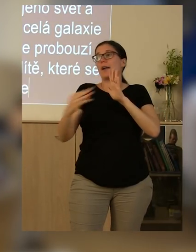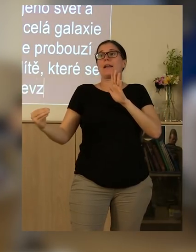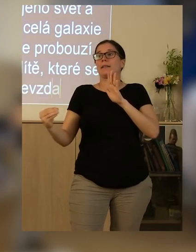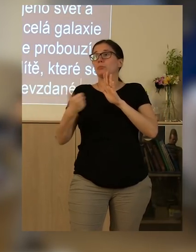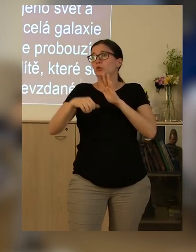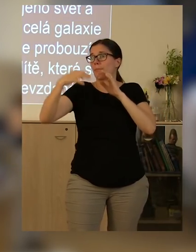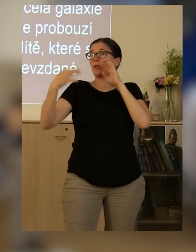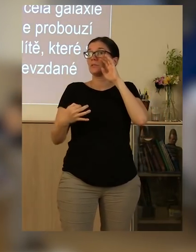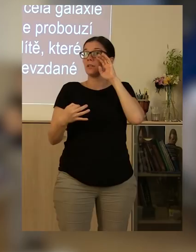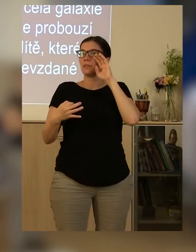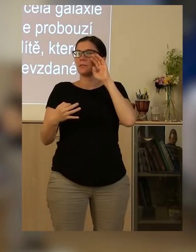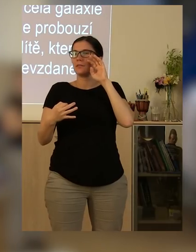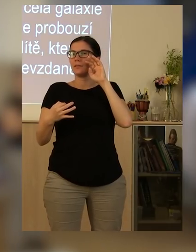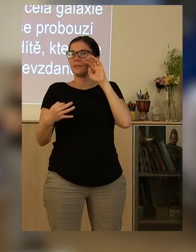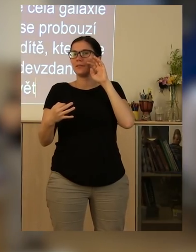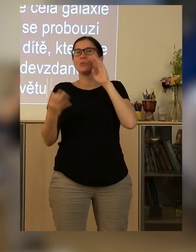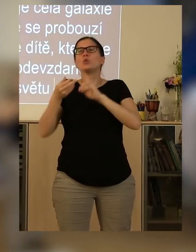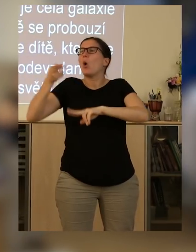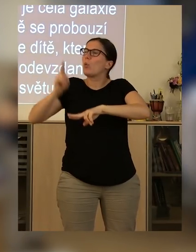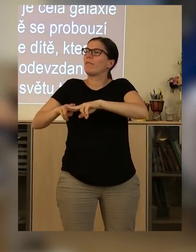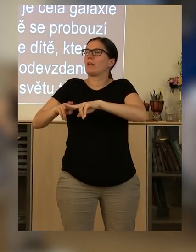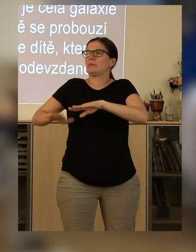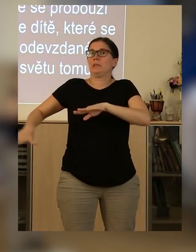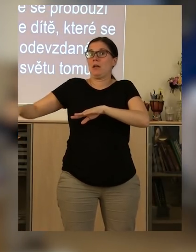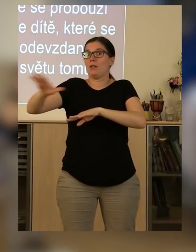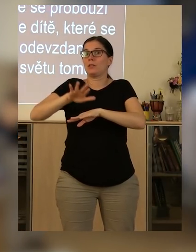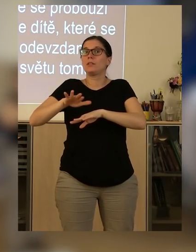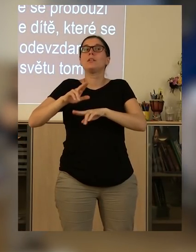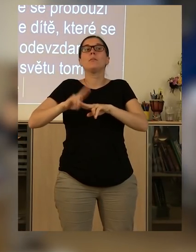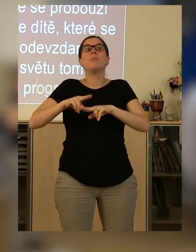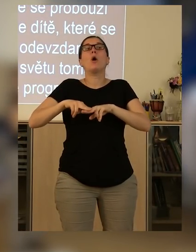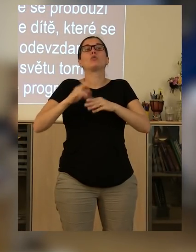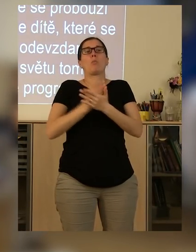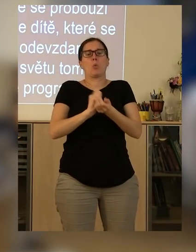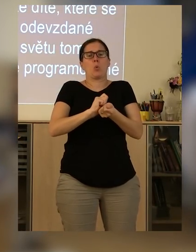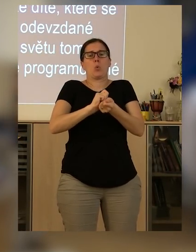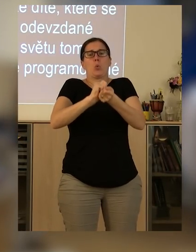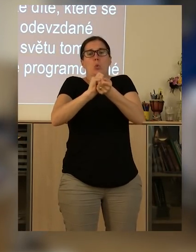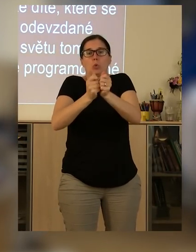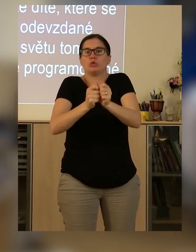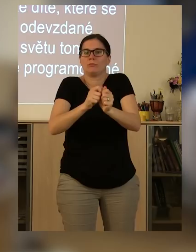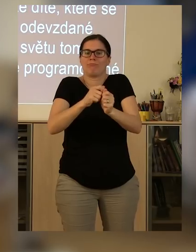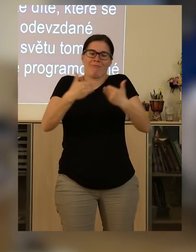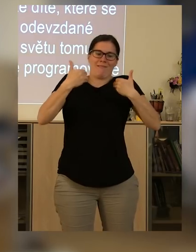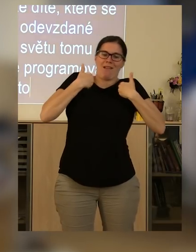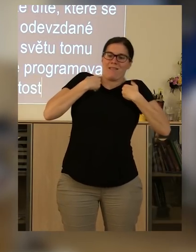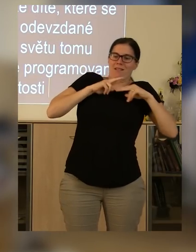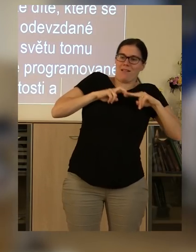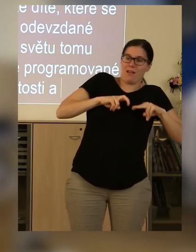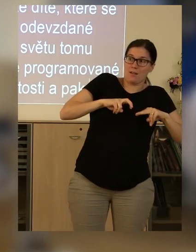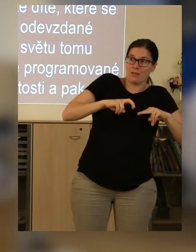odevzdaný tomu světu, toho univerza. Potom je programovaný do té osobní zaujatosti. A pak se z ní znovu musí